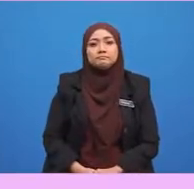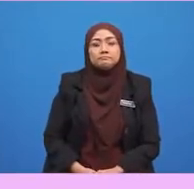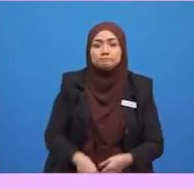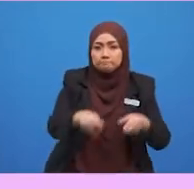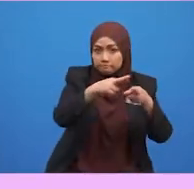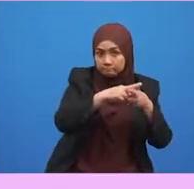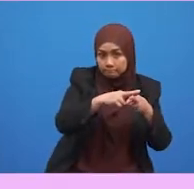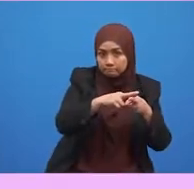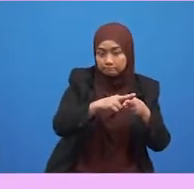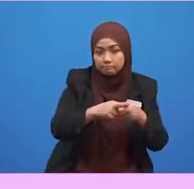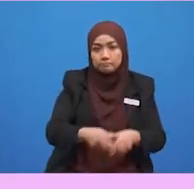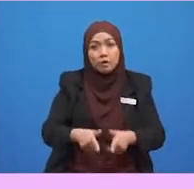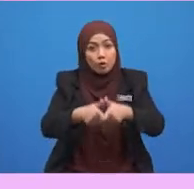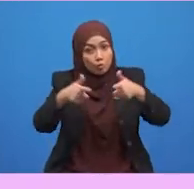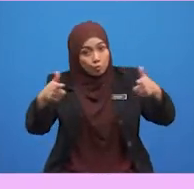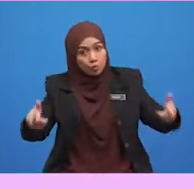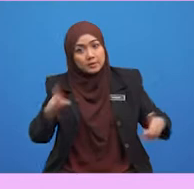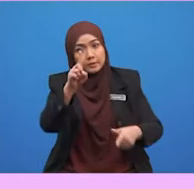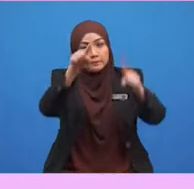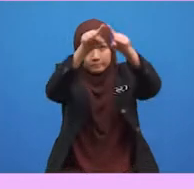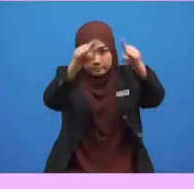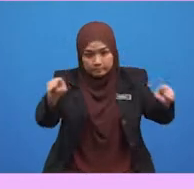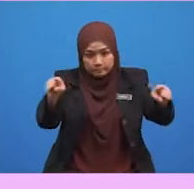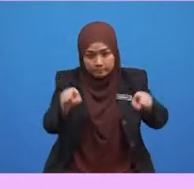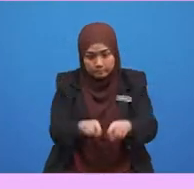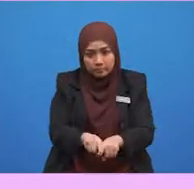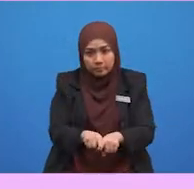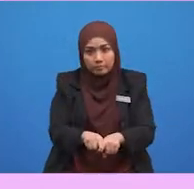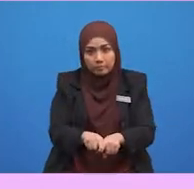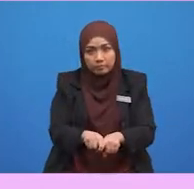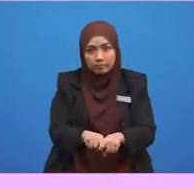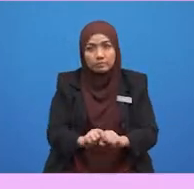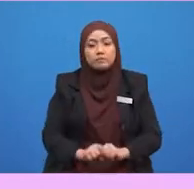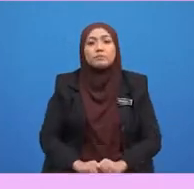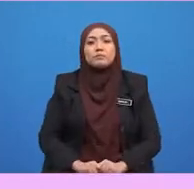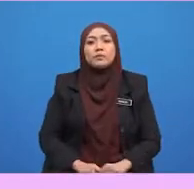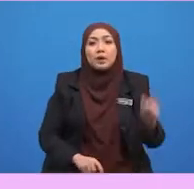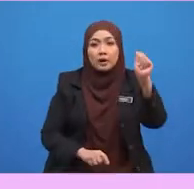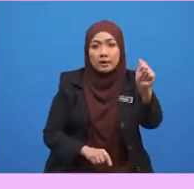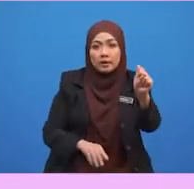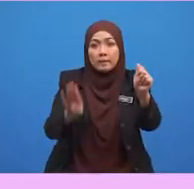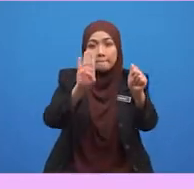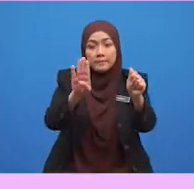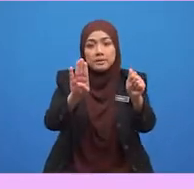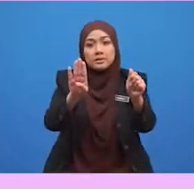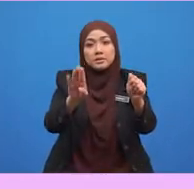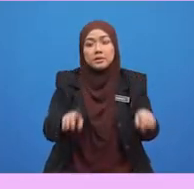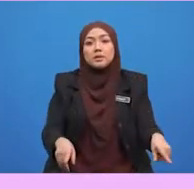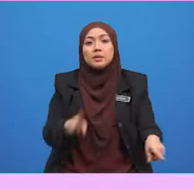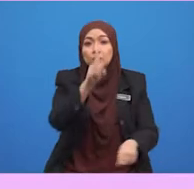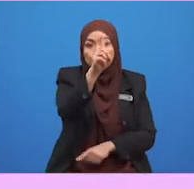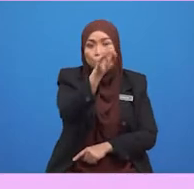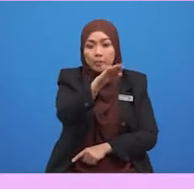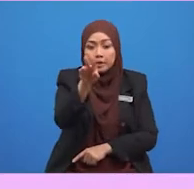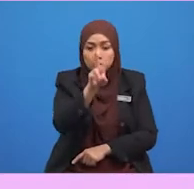Kesimpulannya, luas suatu lelayang dengan panjang perpenjuru A dan B ialah